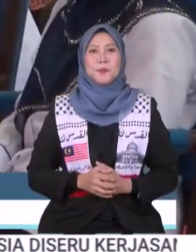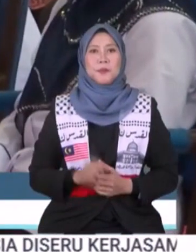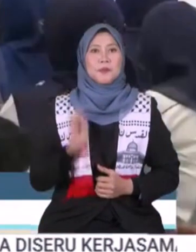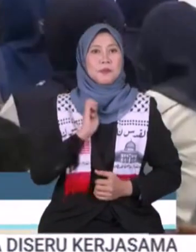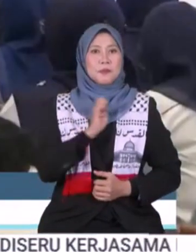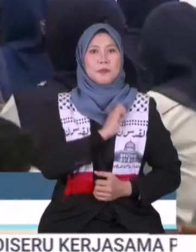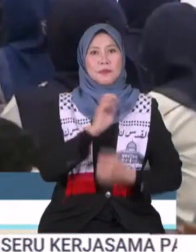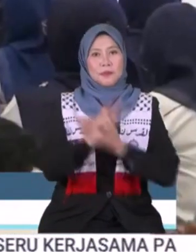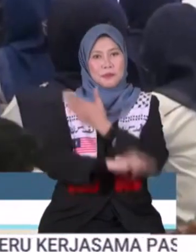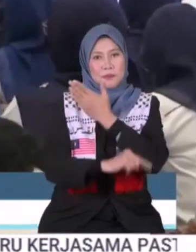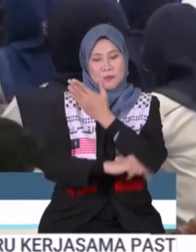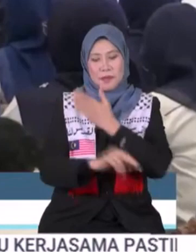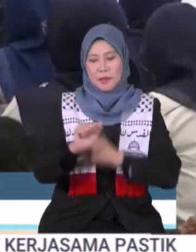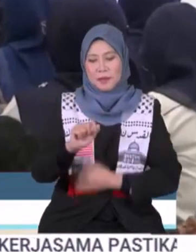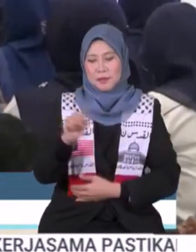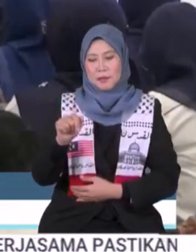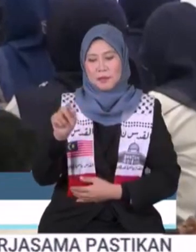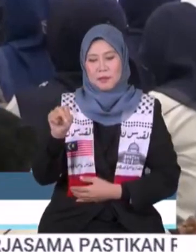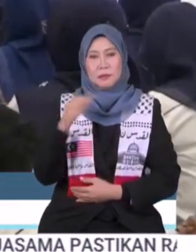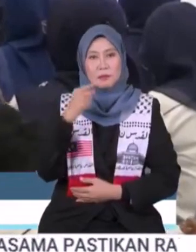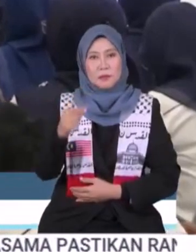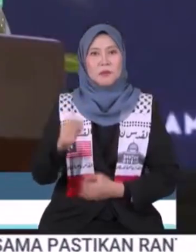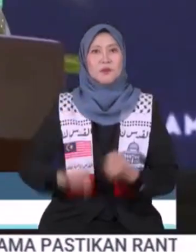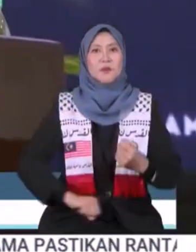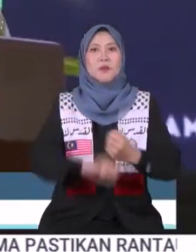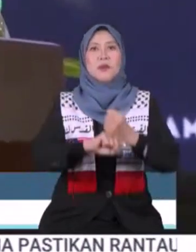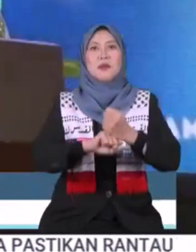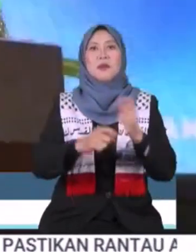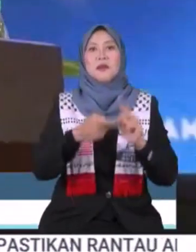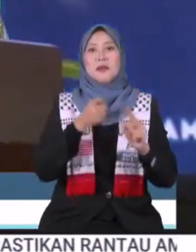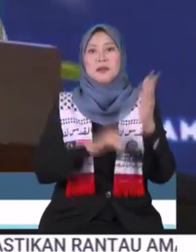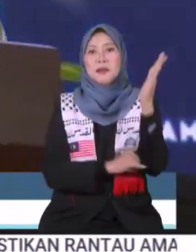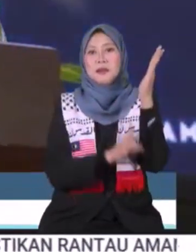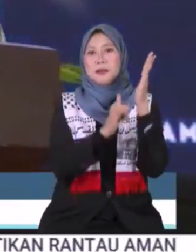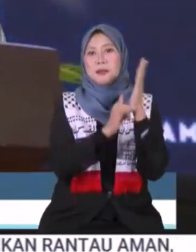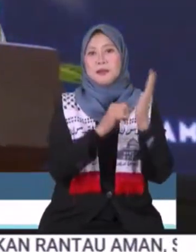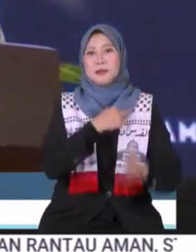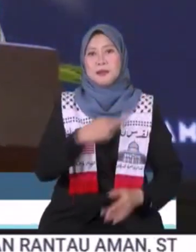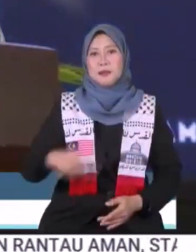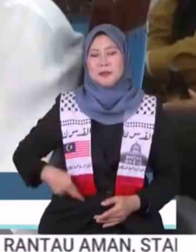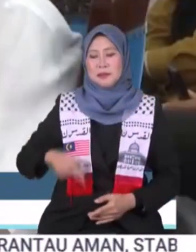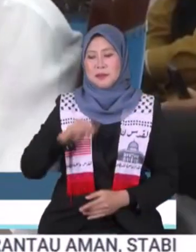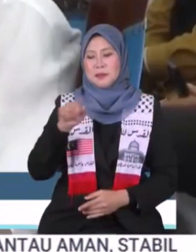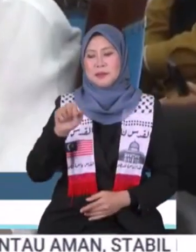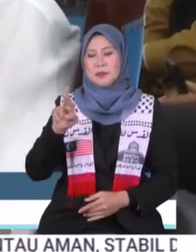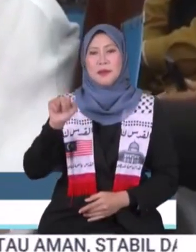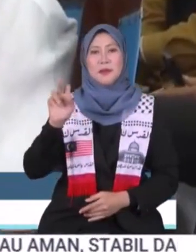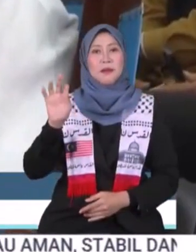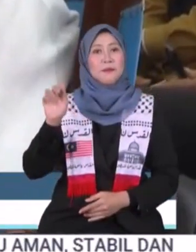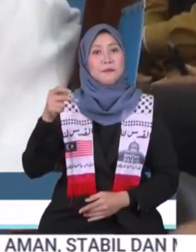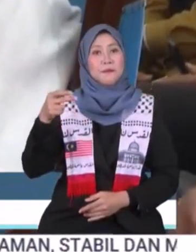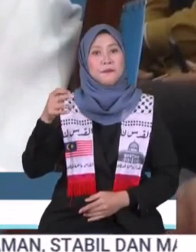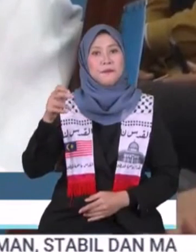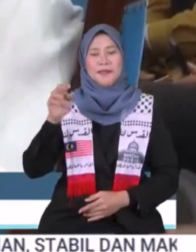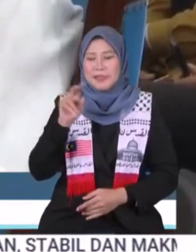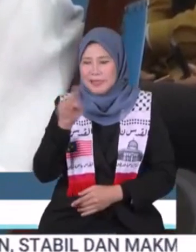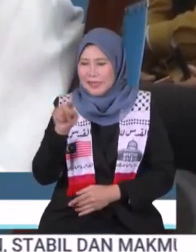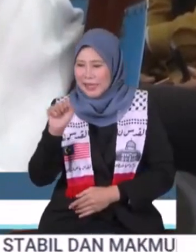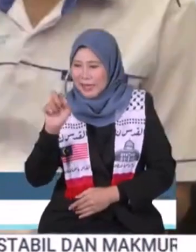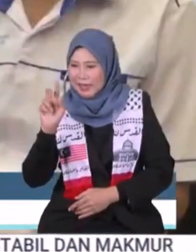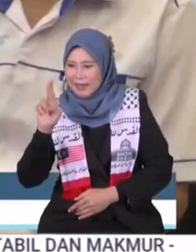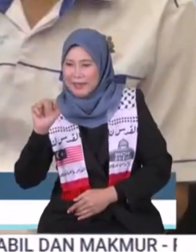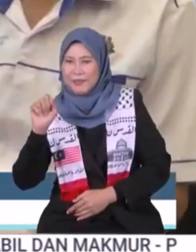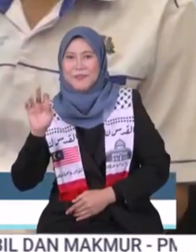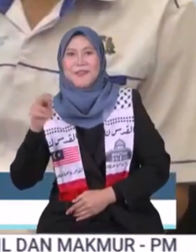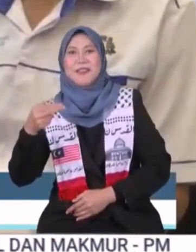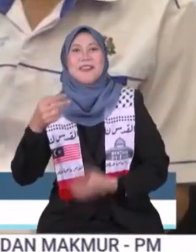Exco Negeri Aznan Tamin berkata usaha itu melibatkan sumbangan daripada Yayasan Raja Zarif Sofia menyediakan papan pintar kepada sekolah-sekolah